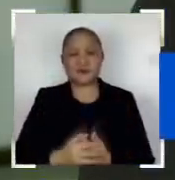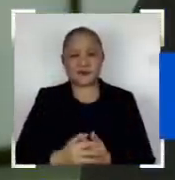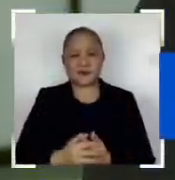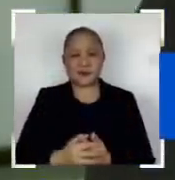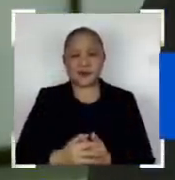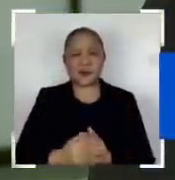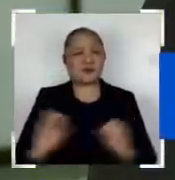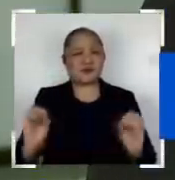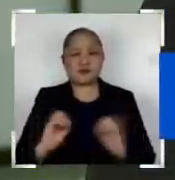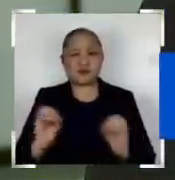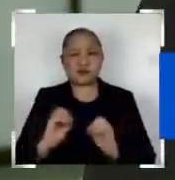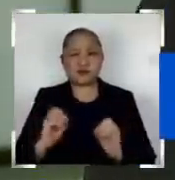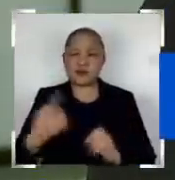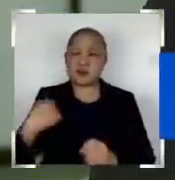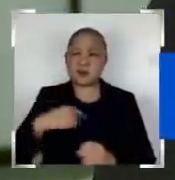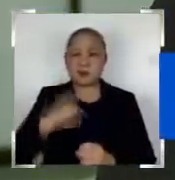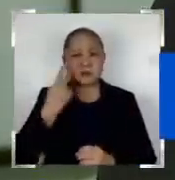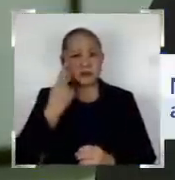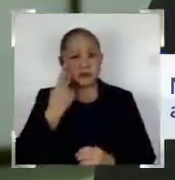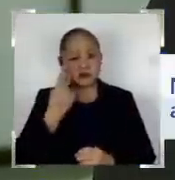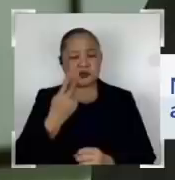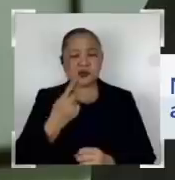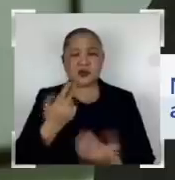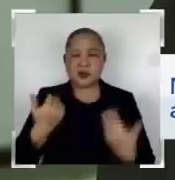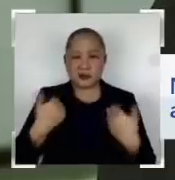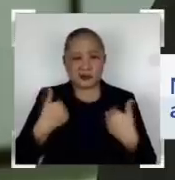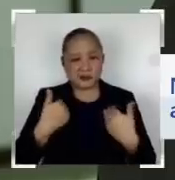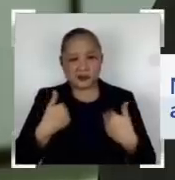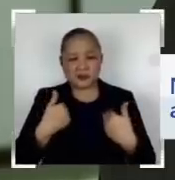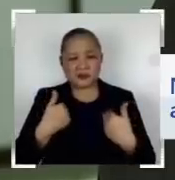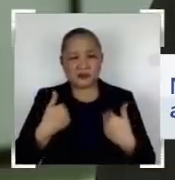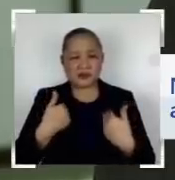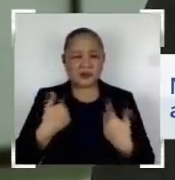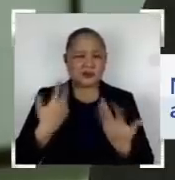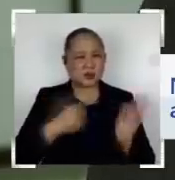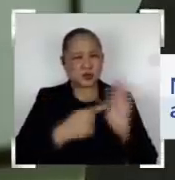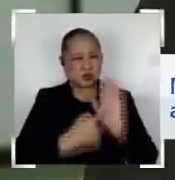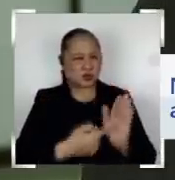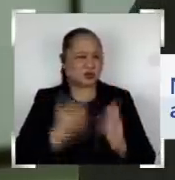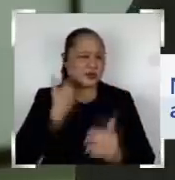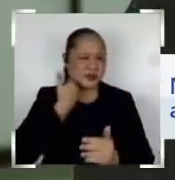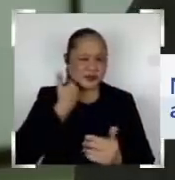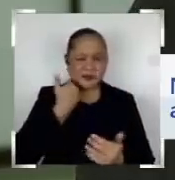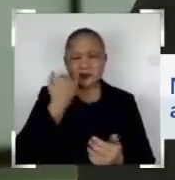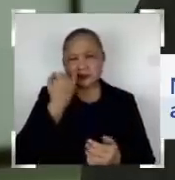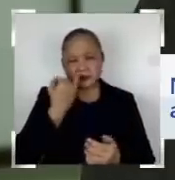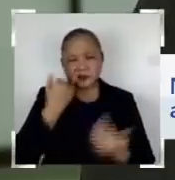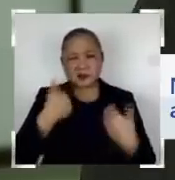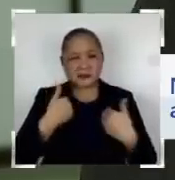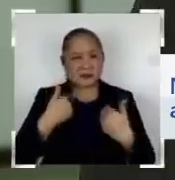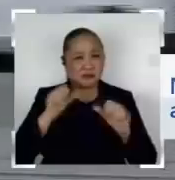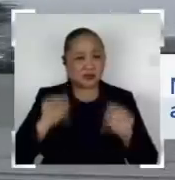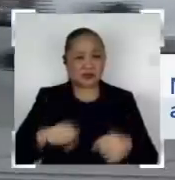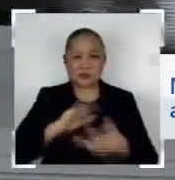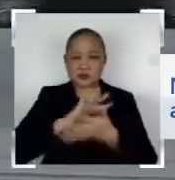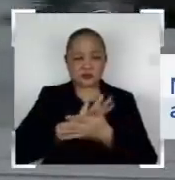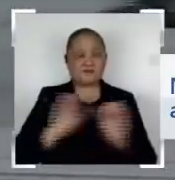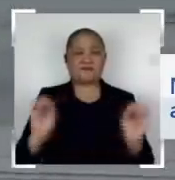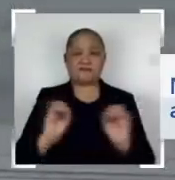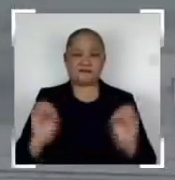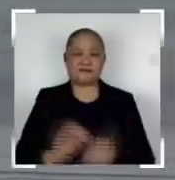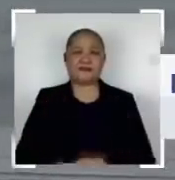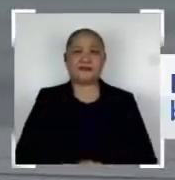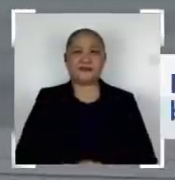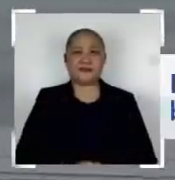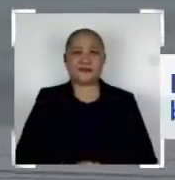tayong nakita na nagkaroon po ng manifestation or signs na possible na may COVID sila. Sabi